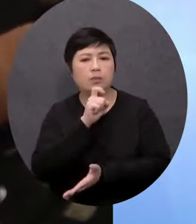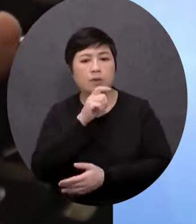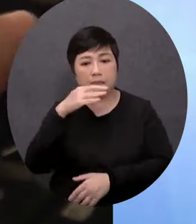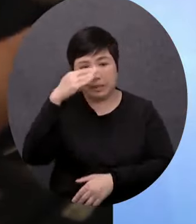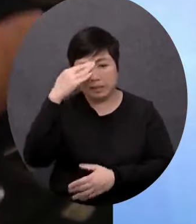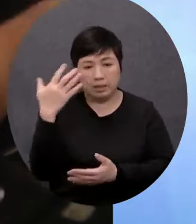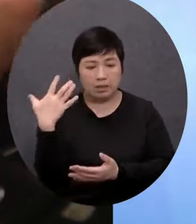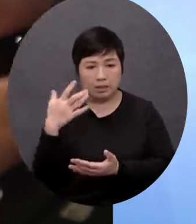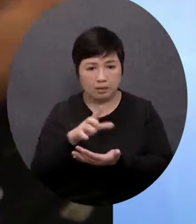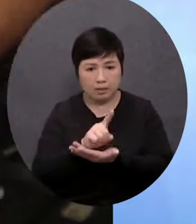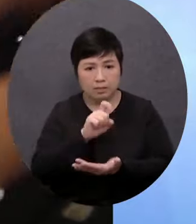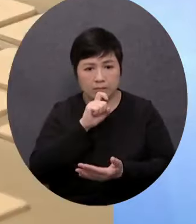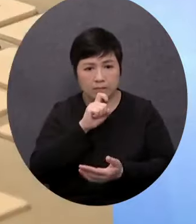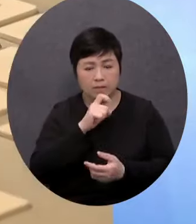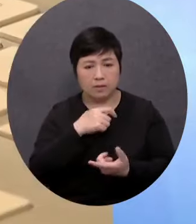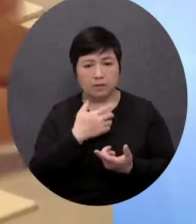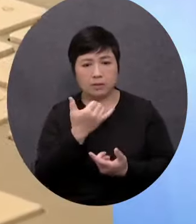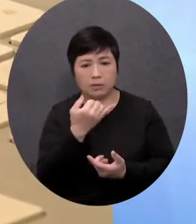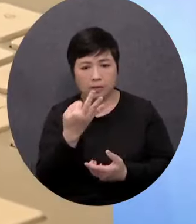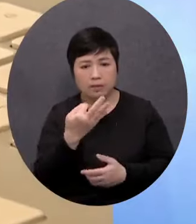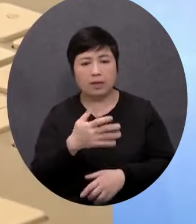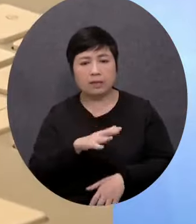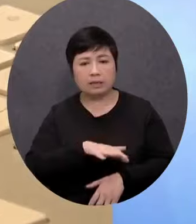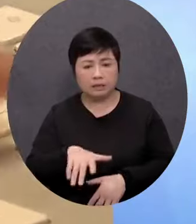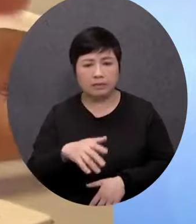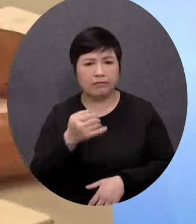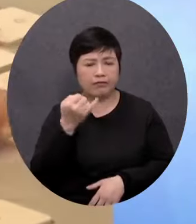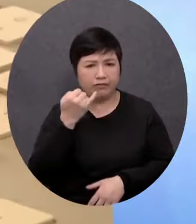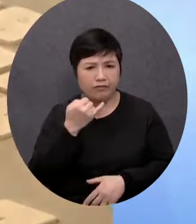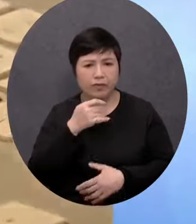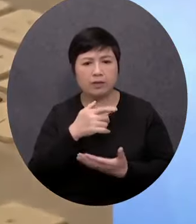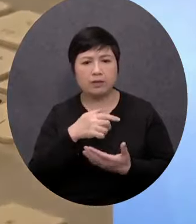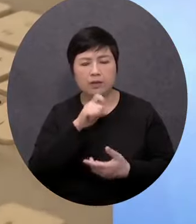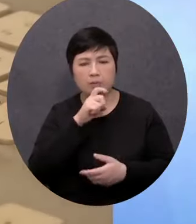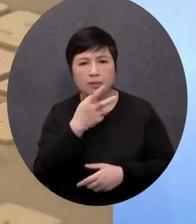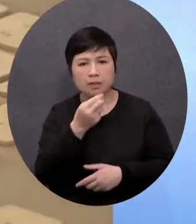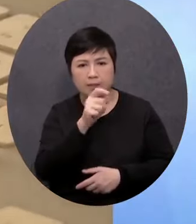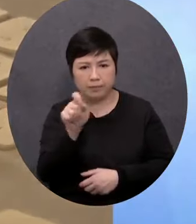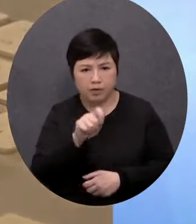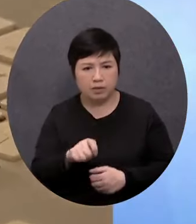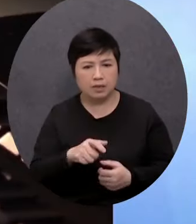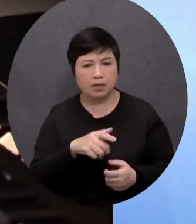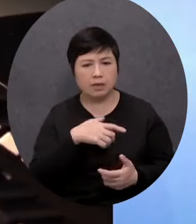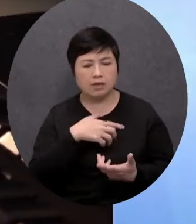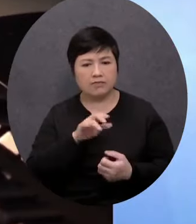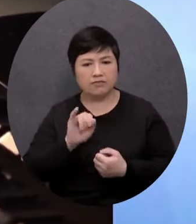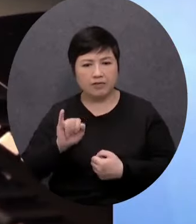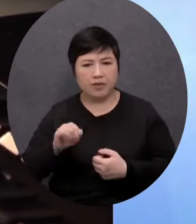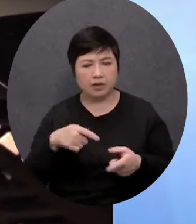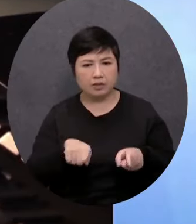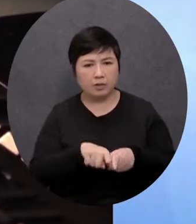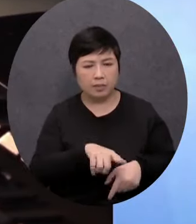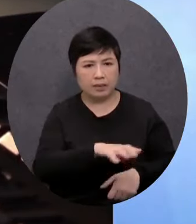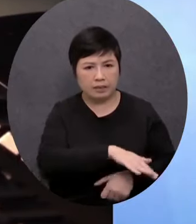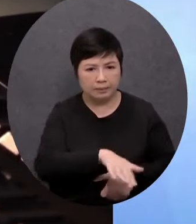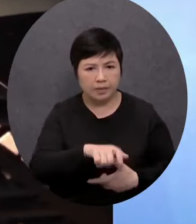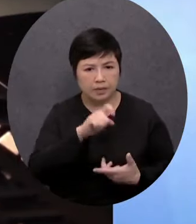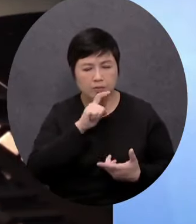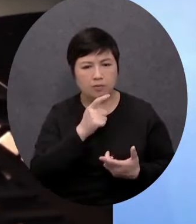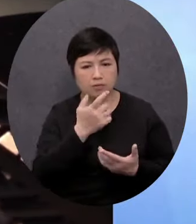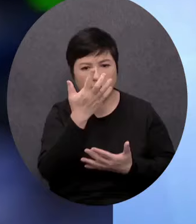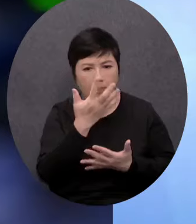得63宗兒童色情物品案件，當中大約70%犯案人同受害兒童是透過社交平台、